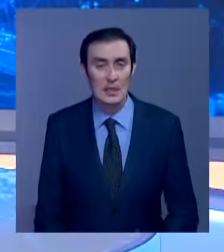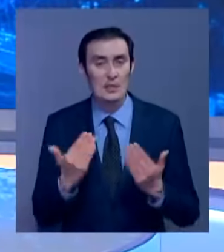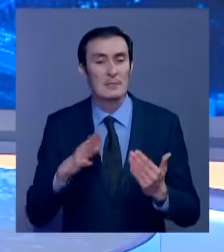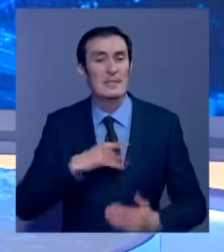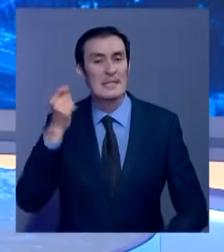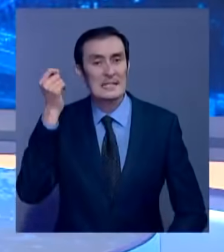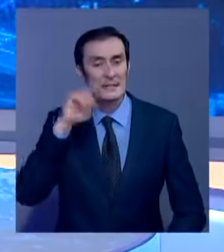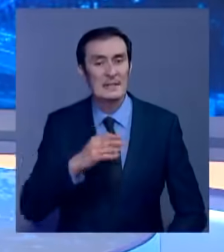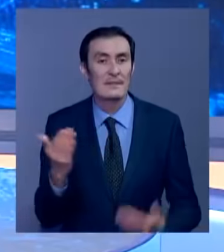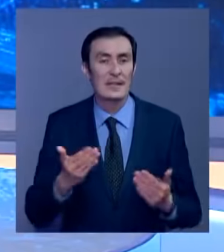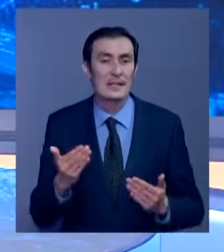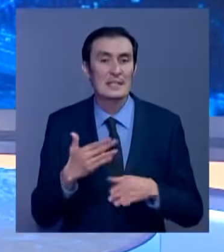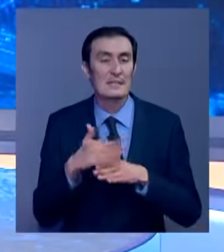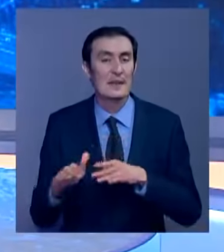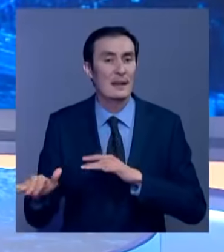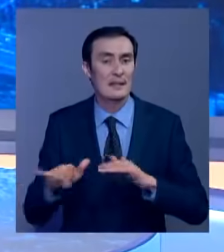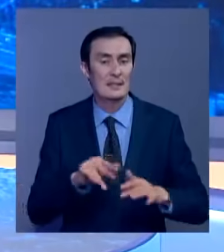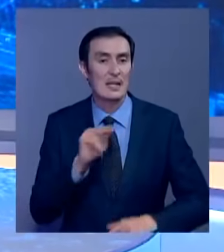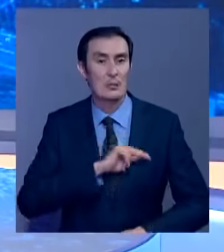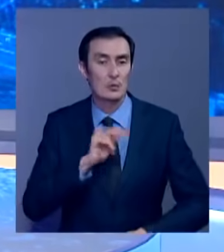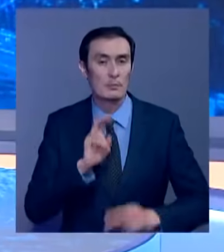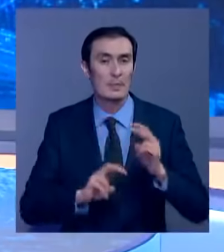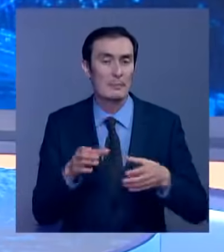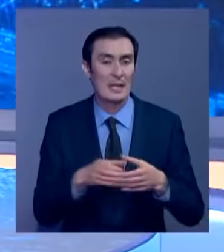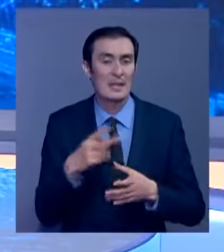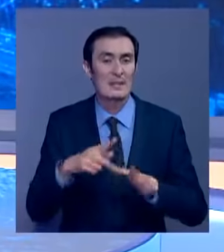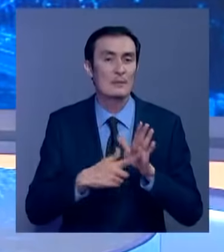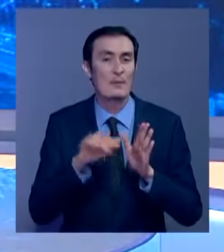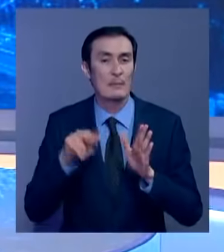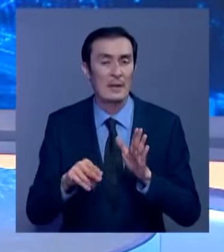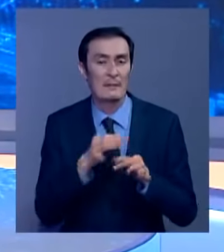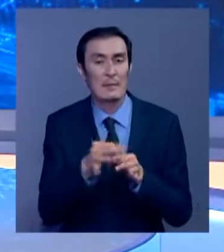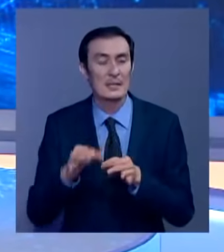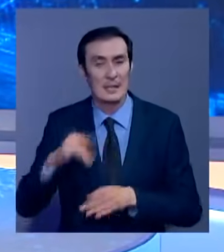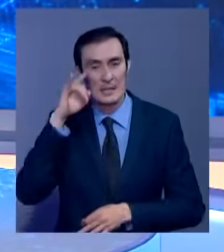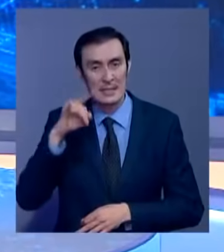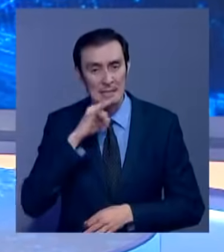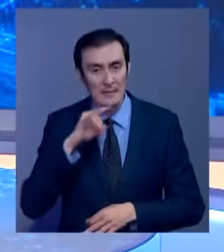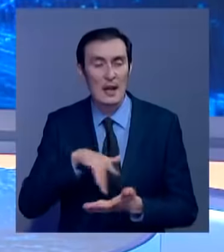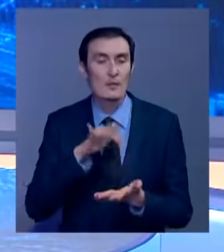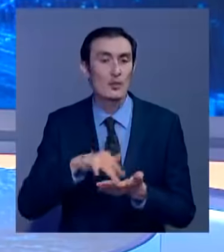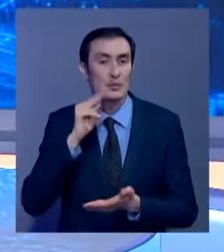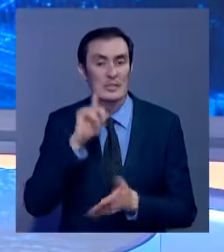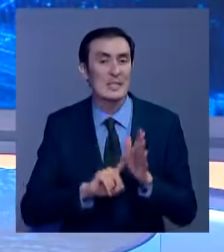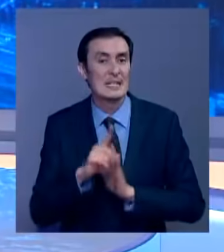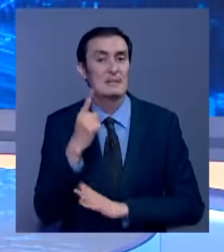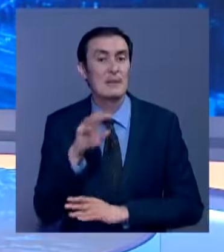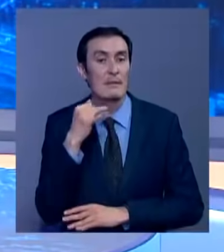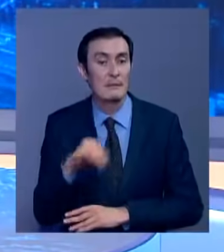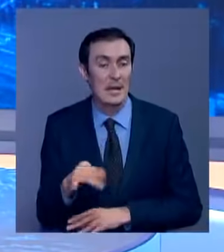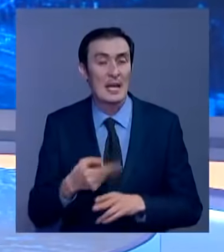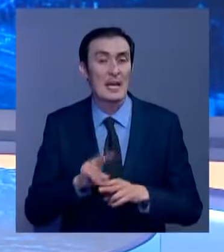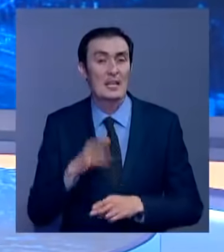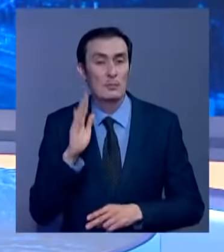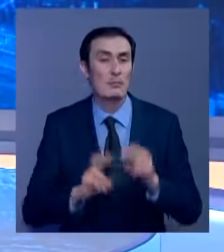Стало известно, в каких именно сферах деятельности заработают предприятия с 27 апреля во всех регионах страны, а в Шымкенте с 1 мая.